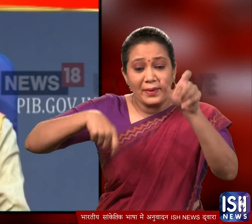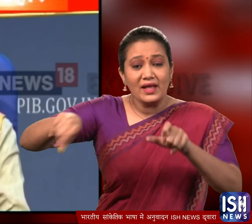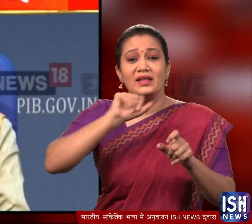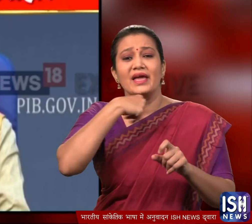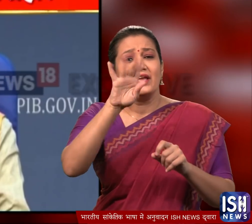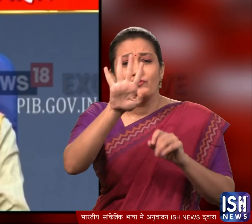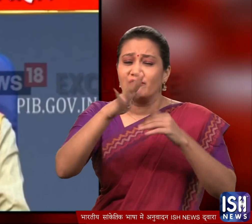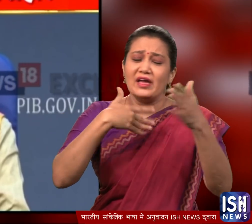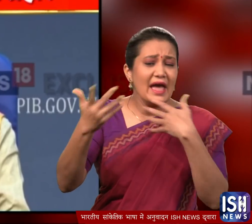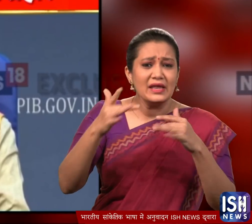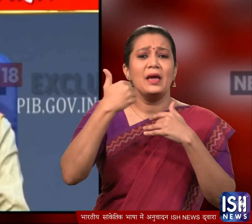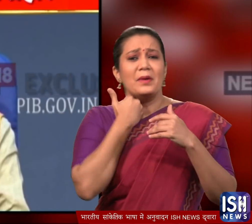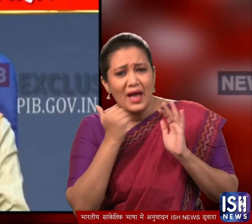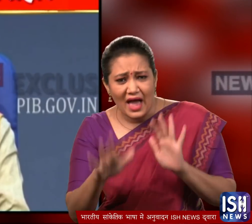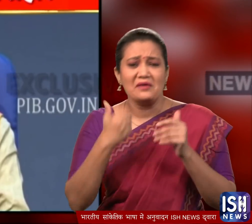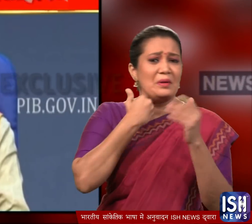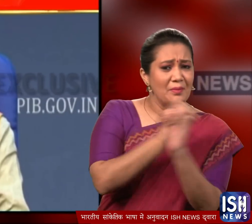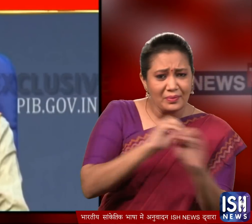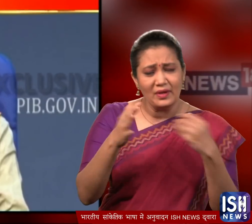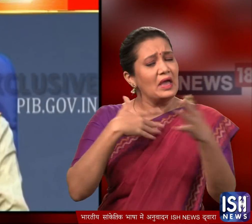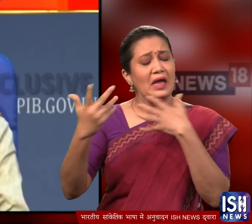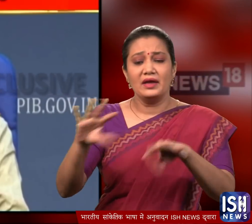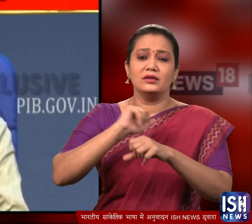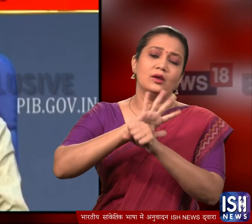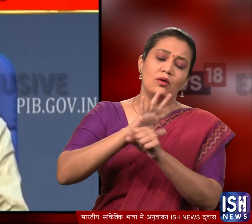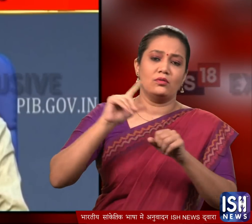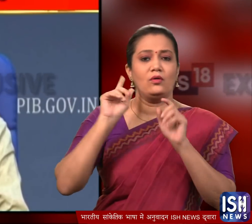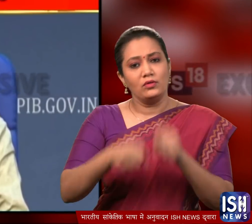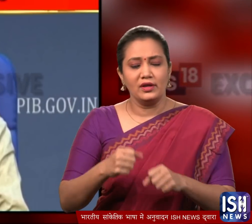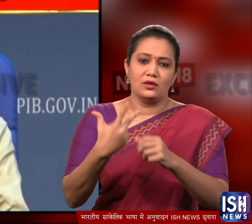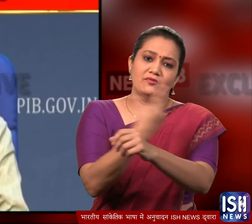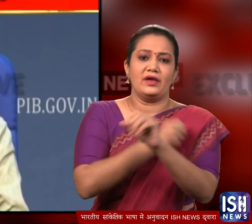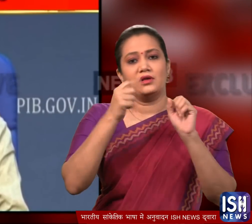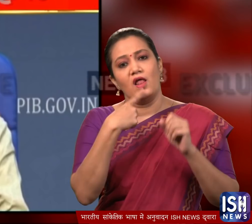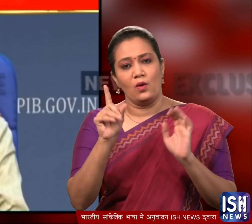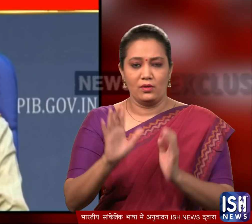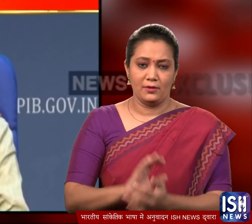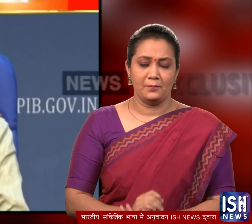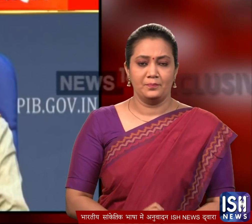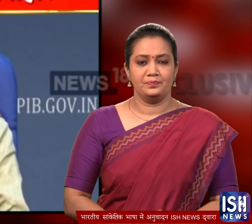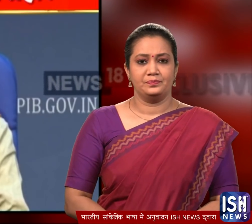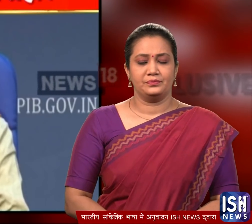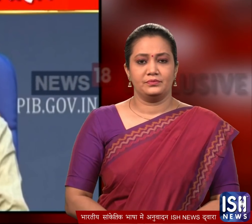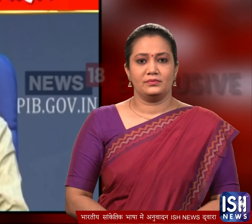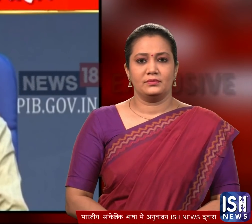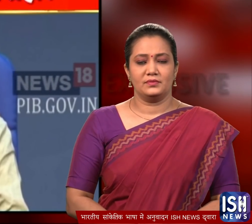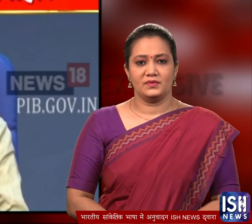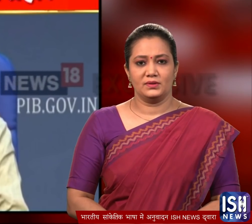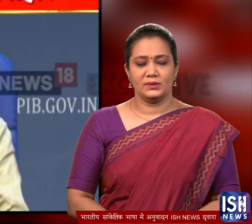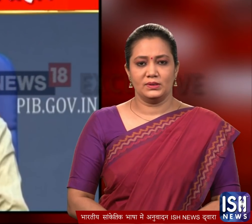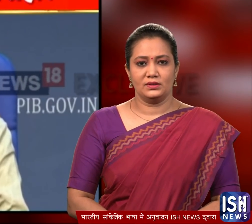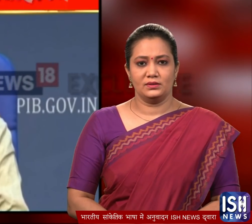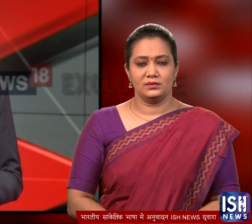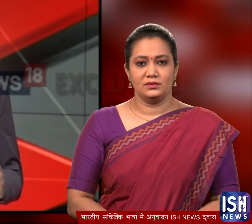45 से ऊपर कोई भी हो जिसको बीमारी है या नहीं है, सबको वैक्सीन उपलब्ध